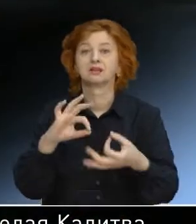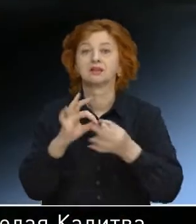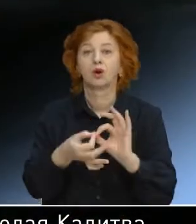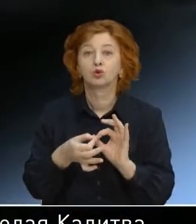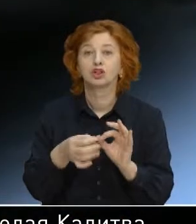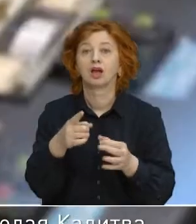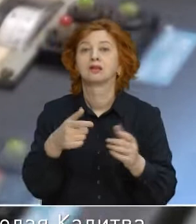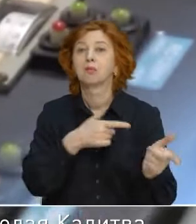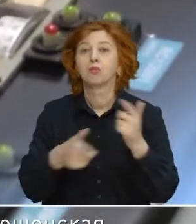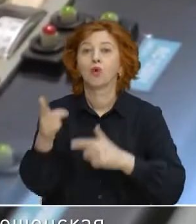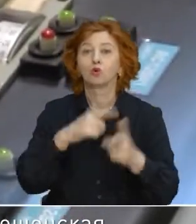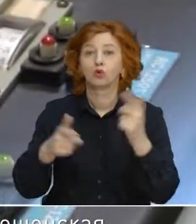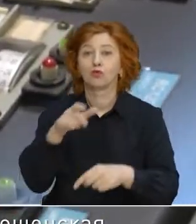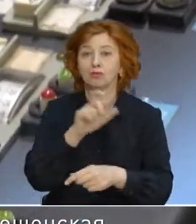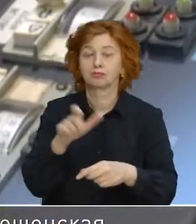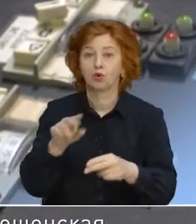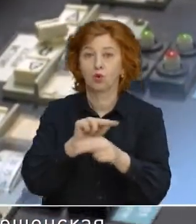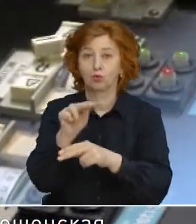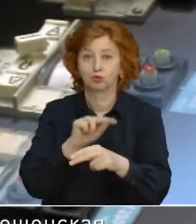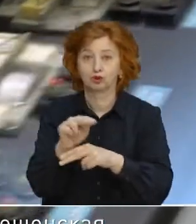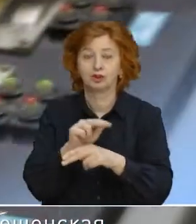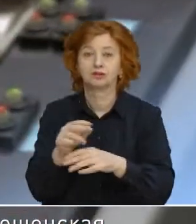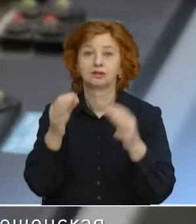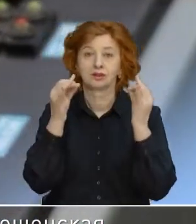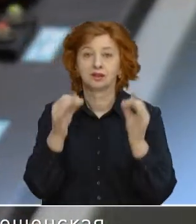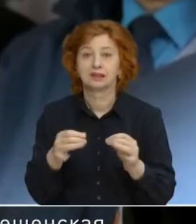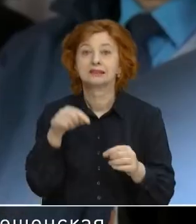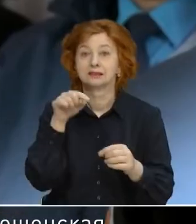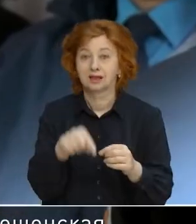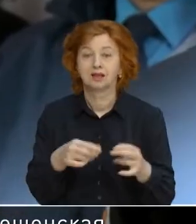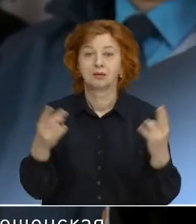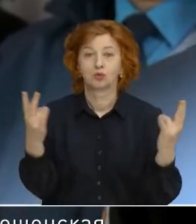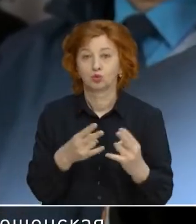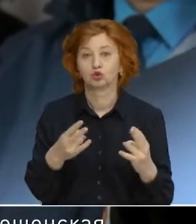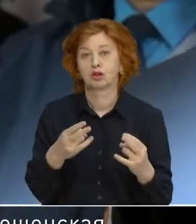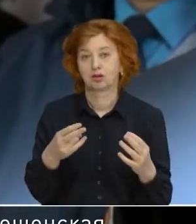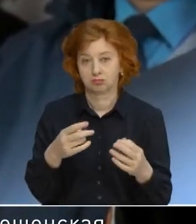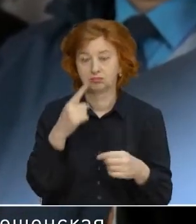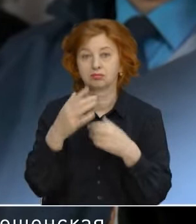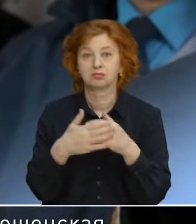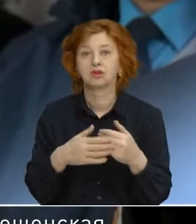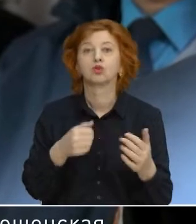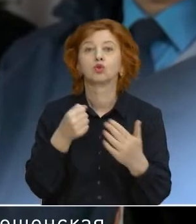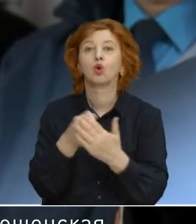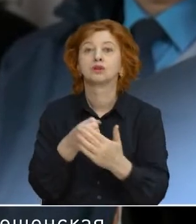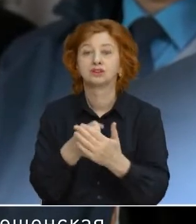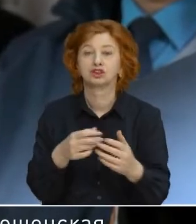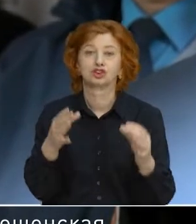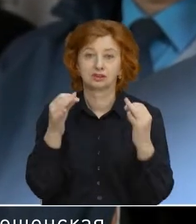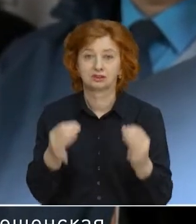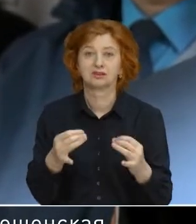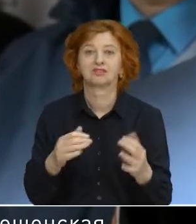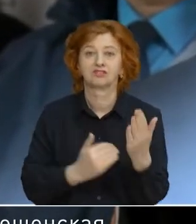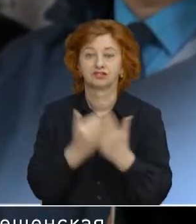суть подготовки персонала, суть работы и дальнейшего карьерного продвижения. Только с этим понятием можно достичь и карьерных высот,